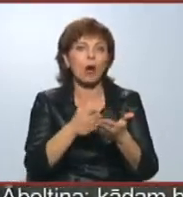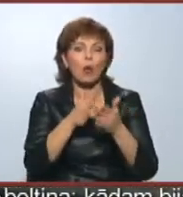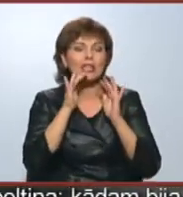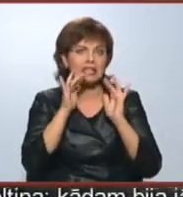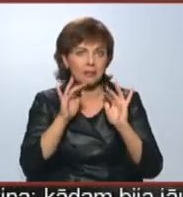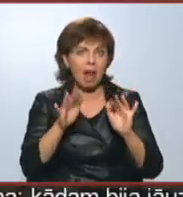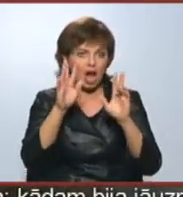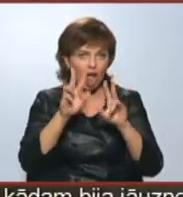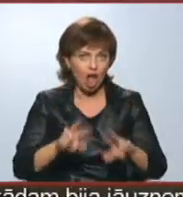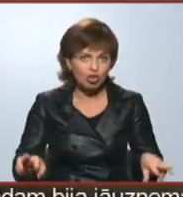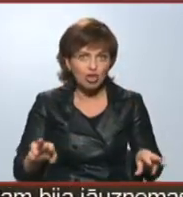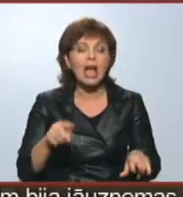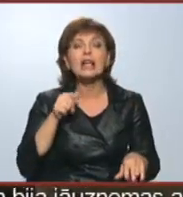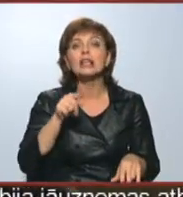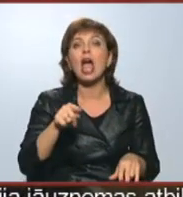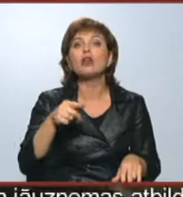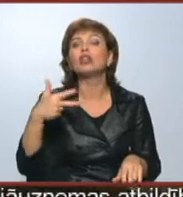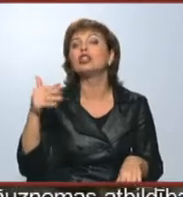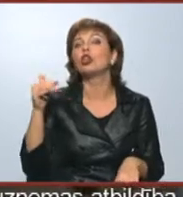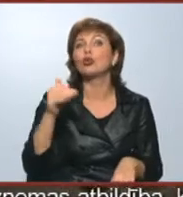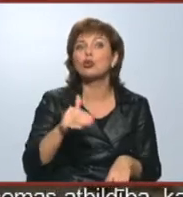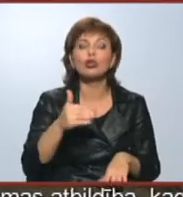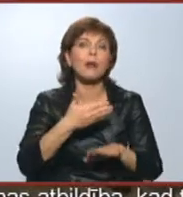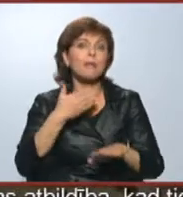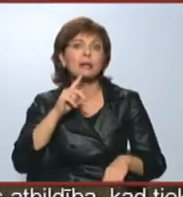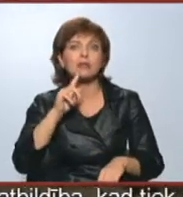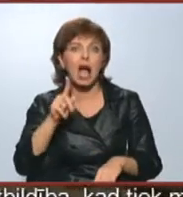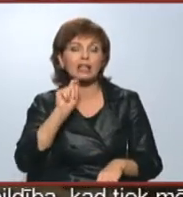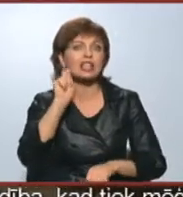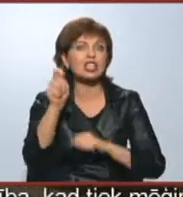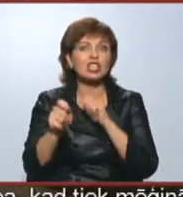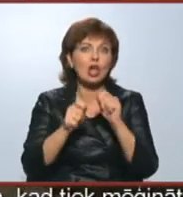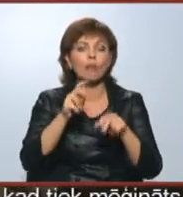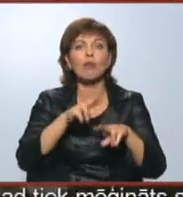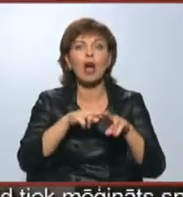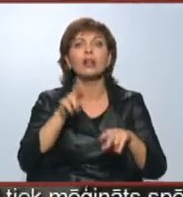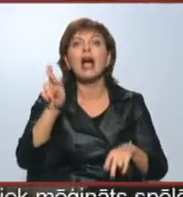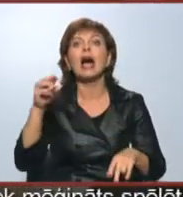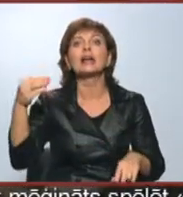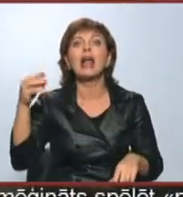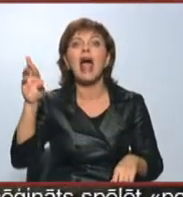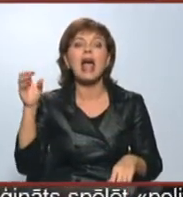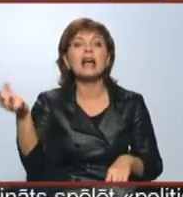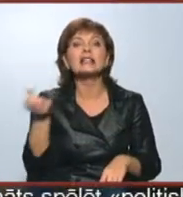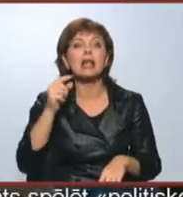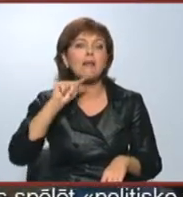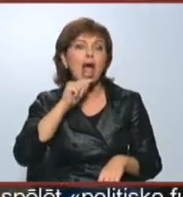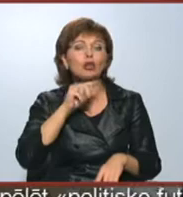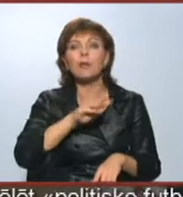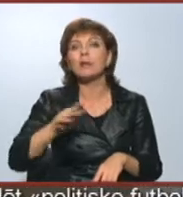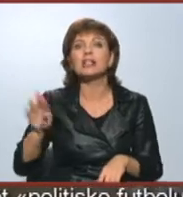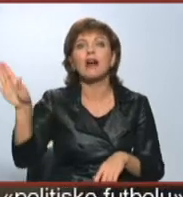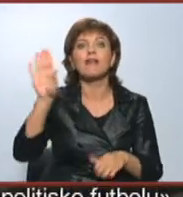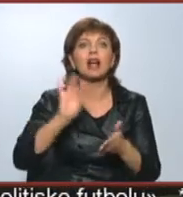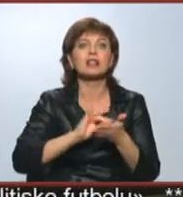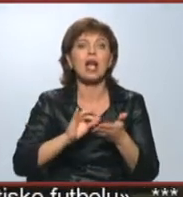Teju 30 tūkstoši latu. Tā ir summa, ko pirms gada ziedojumā no būvkompānijas Re un Re saņēma ekonomikas ministrijas valsts